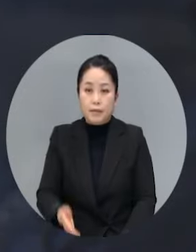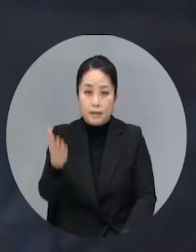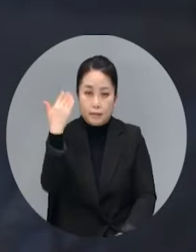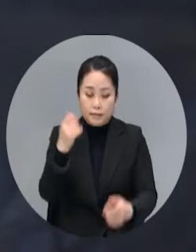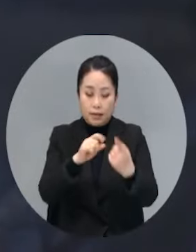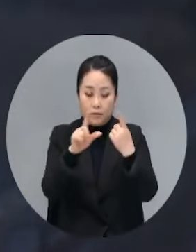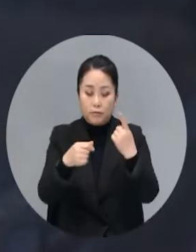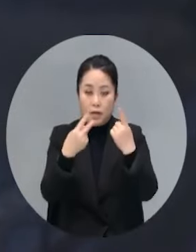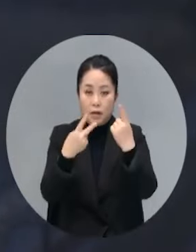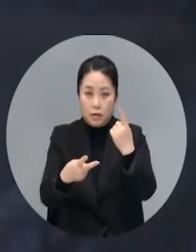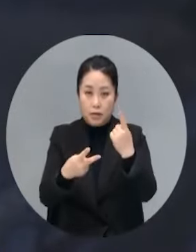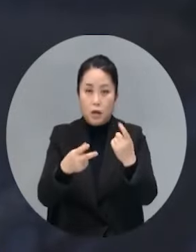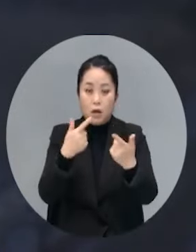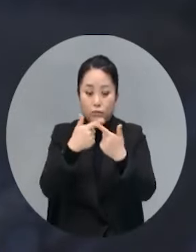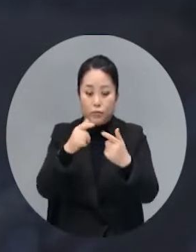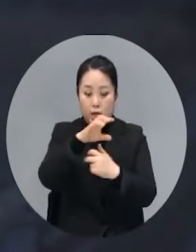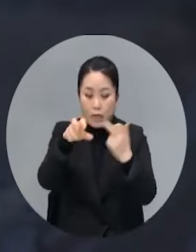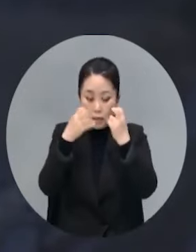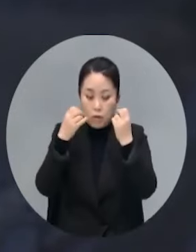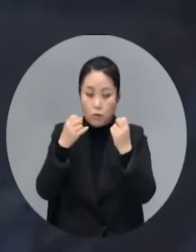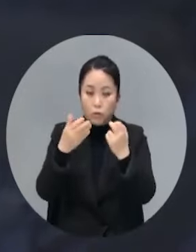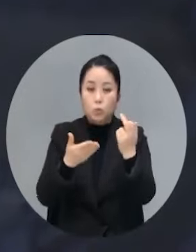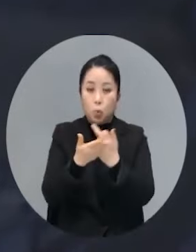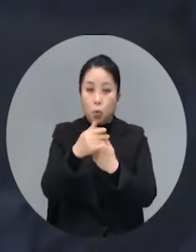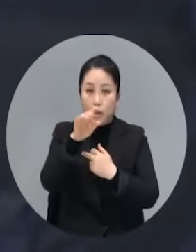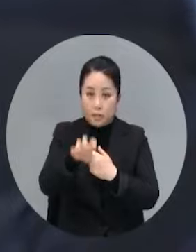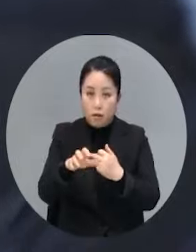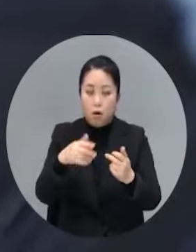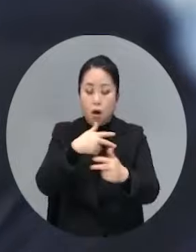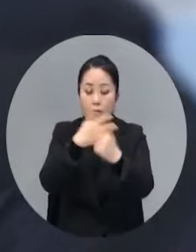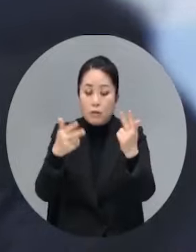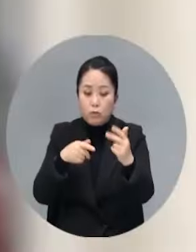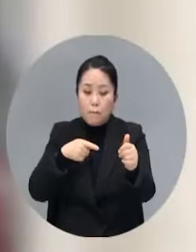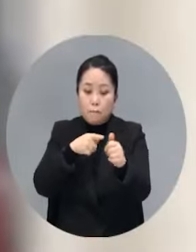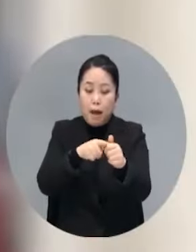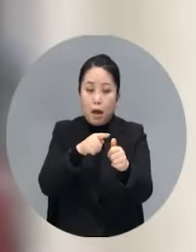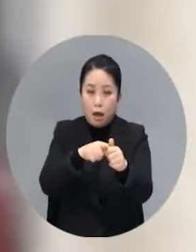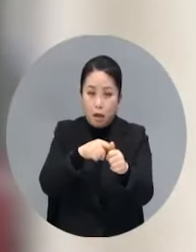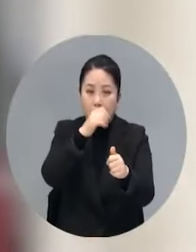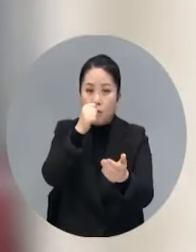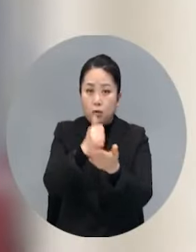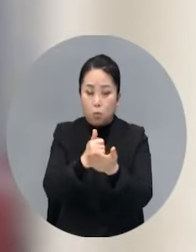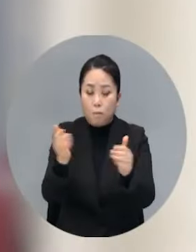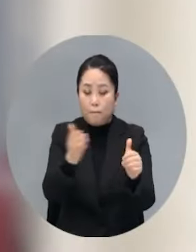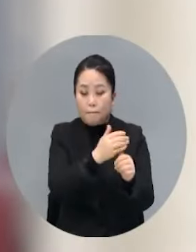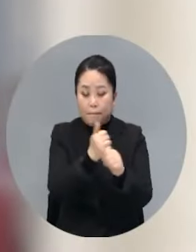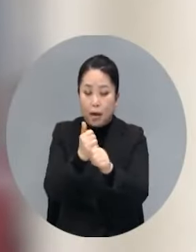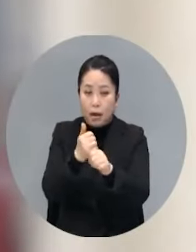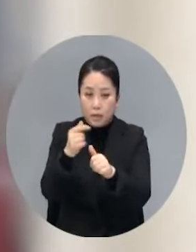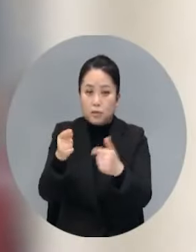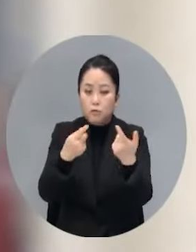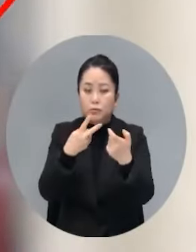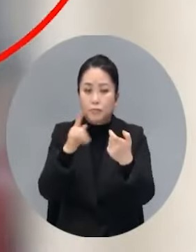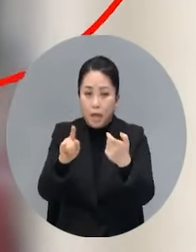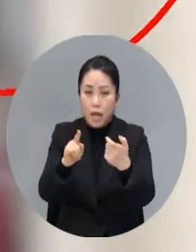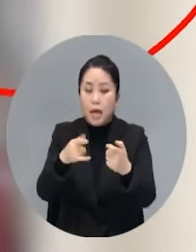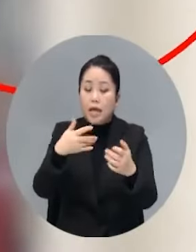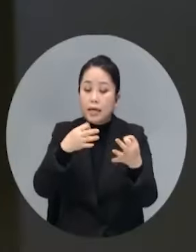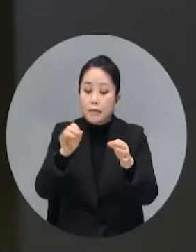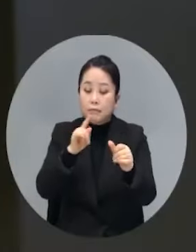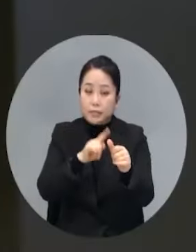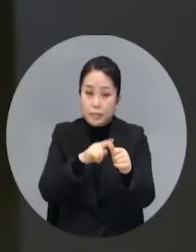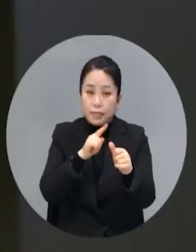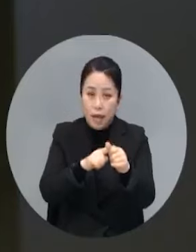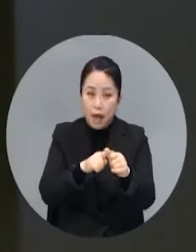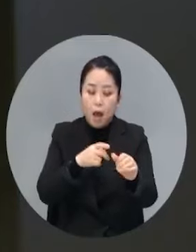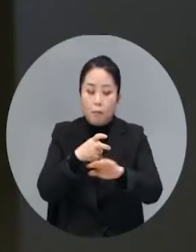지난달 2일 부산 가덕도에서 더불어민주당 이재명 대표를 습격한 혐의로 기소된 60대 김모 씨가 호송차로 향합니다.